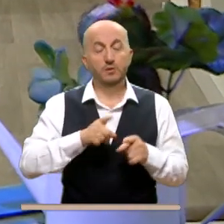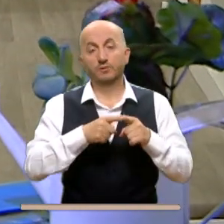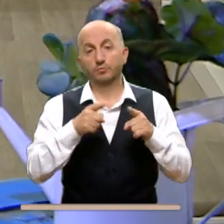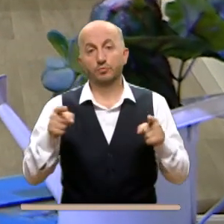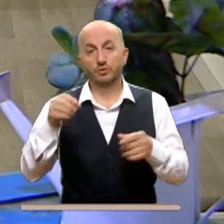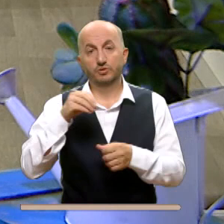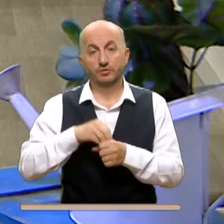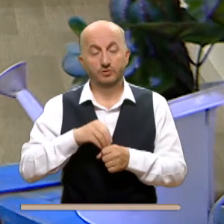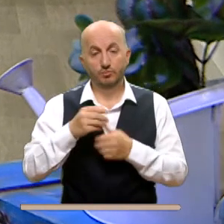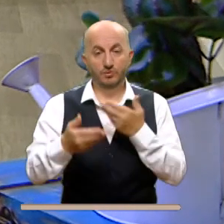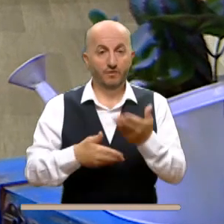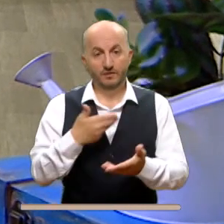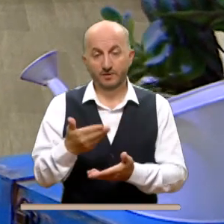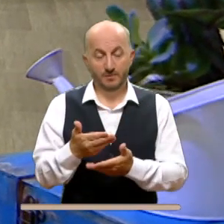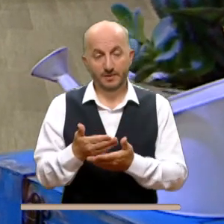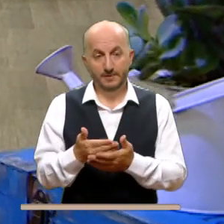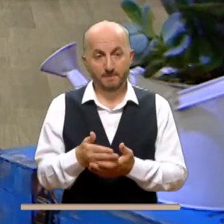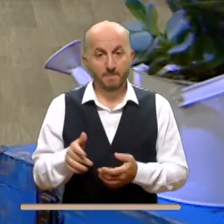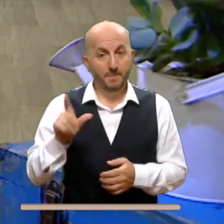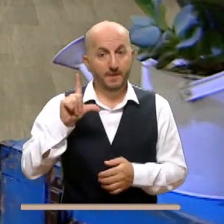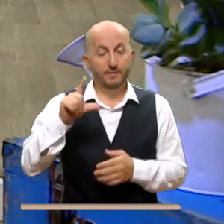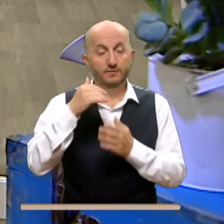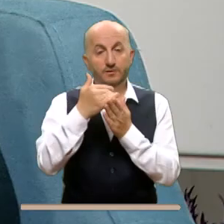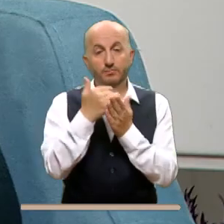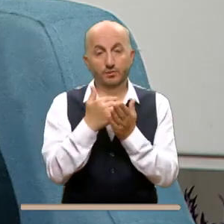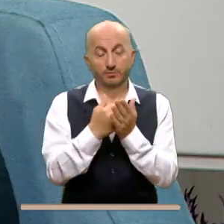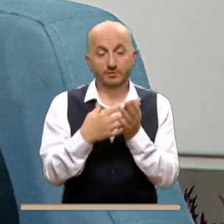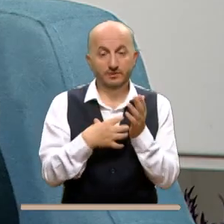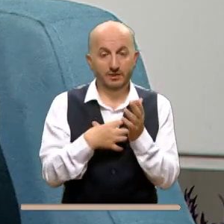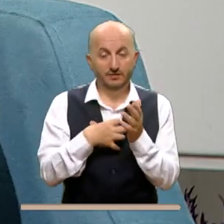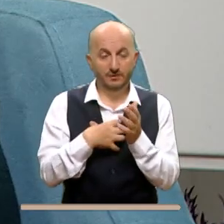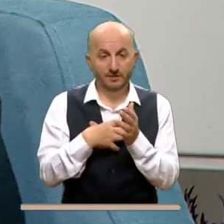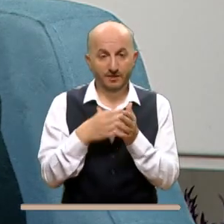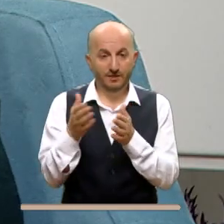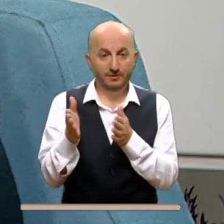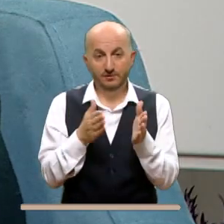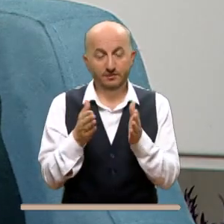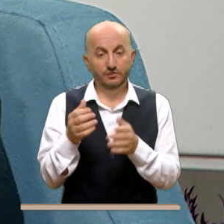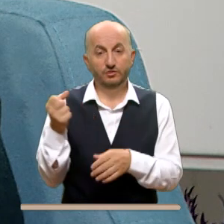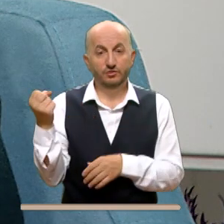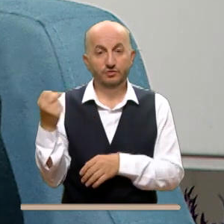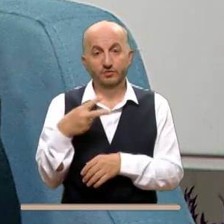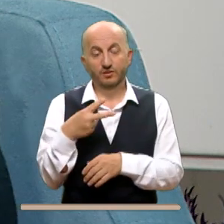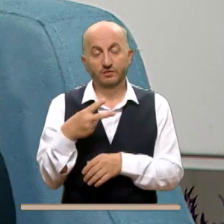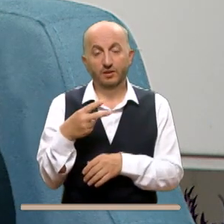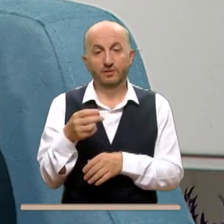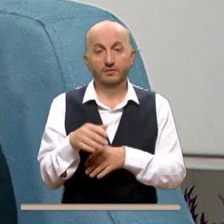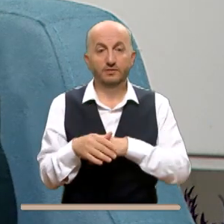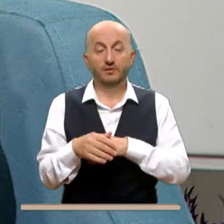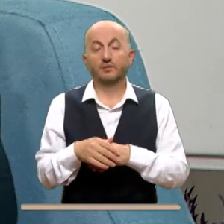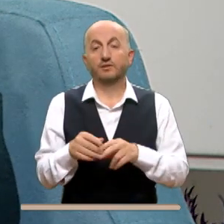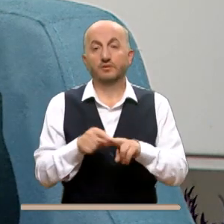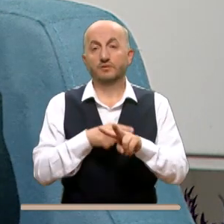bunu ifade etmeliyim. Lisans programlarımızın kendi aralarında çift anadal ve yan dal tabii imkanları